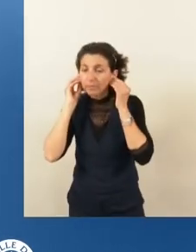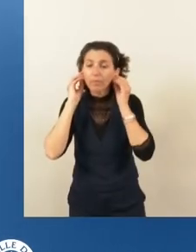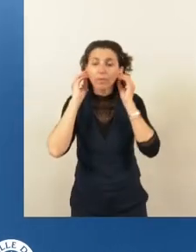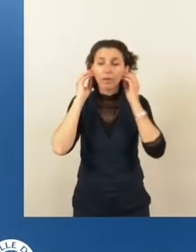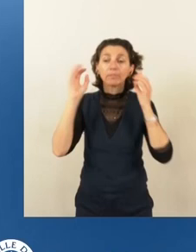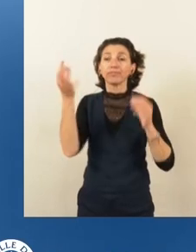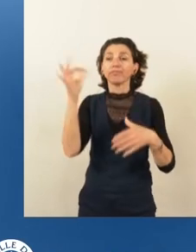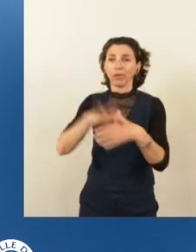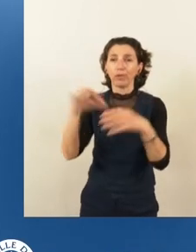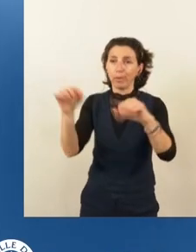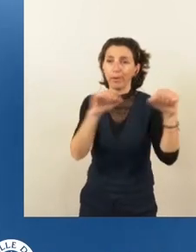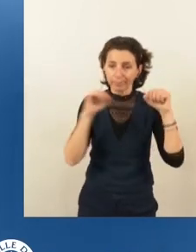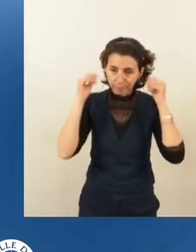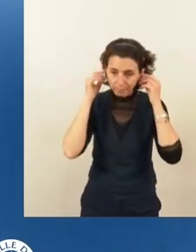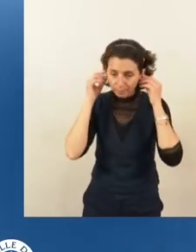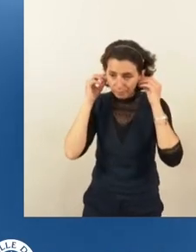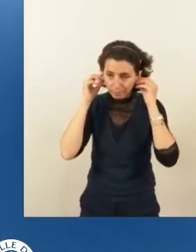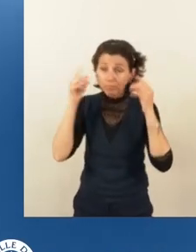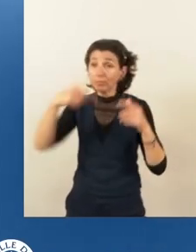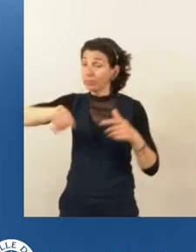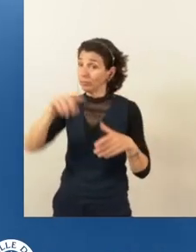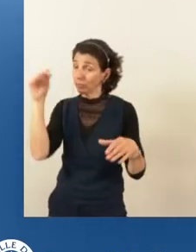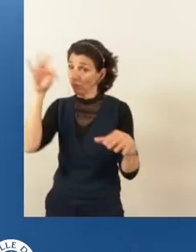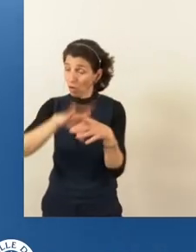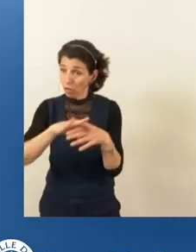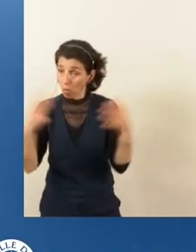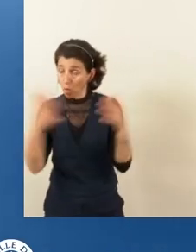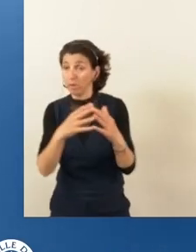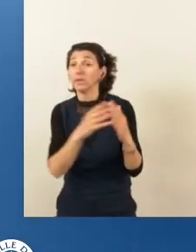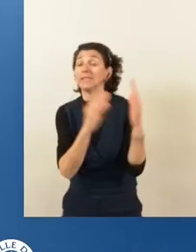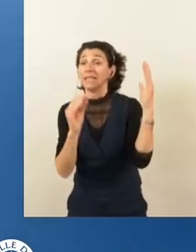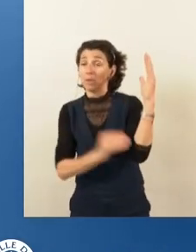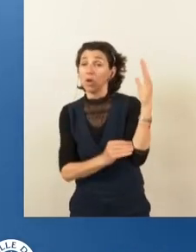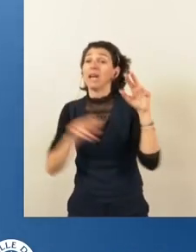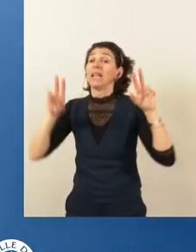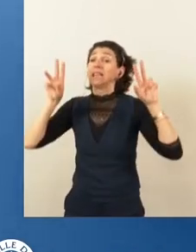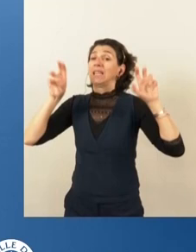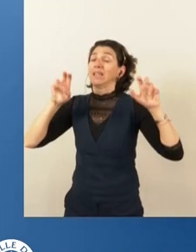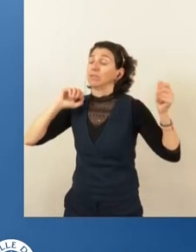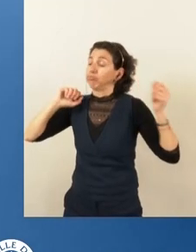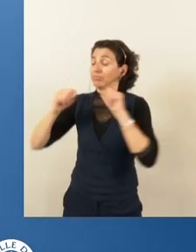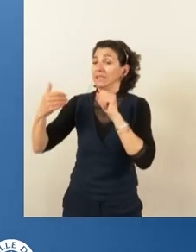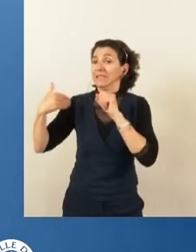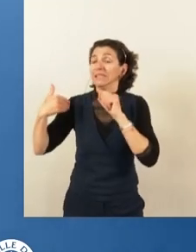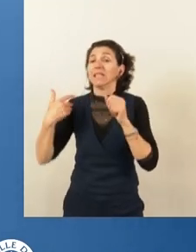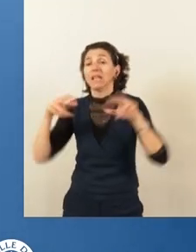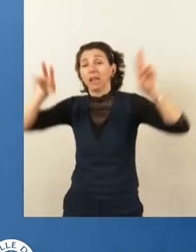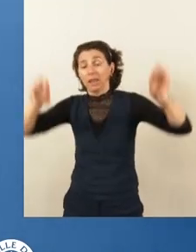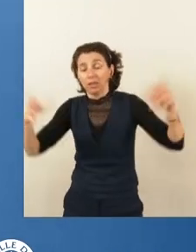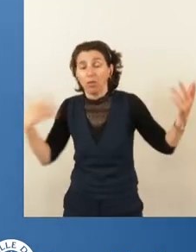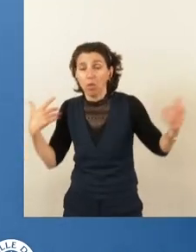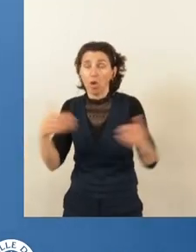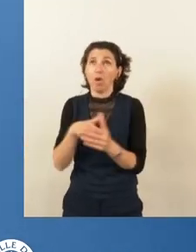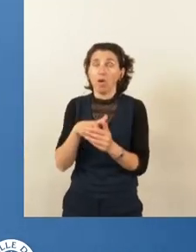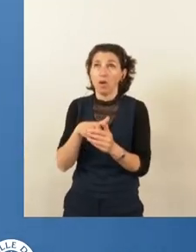vous votez donc pour une délibération dont le titre a été changé par l'amendement donc qui s'appelle maintenant délibération du conseil municipal de retrait des